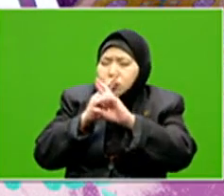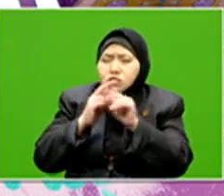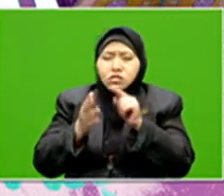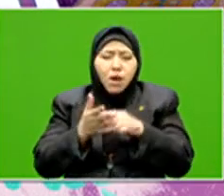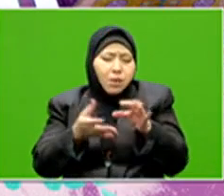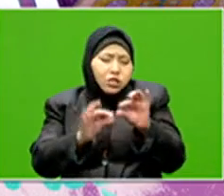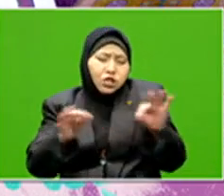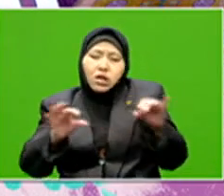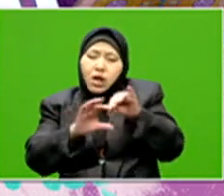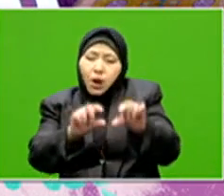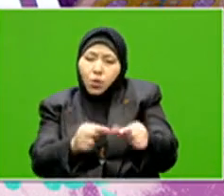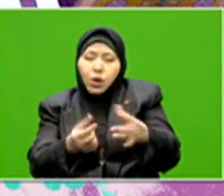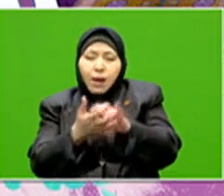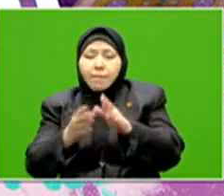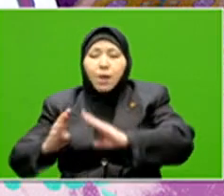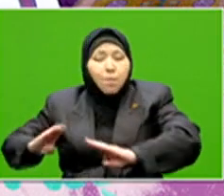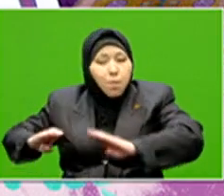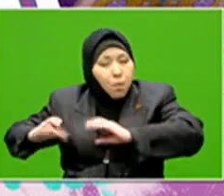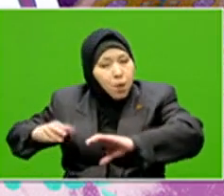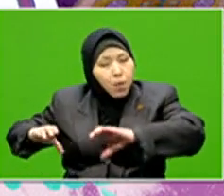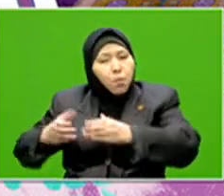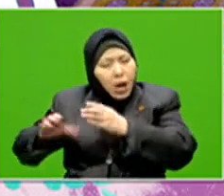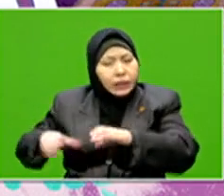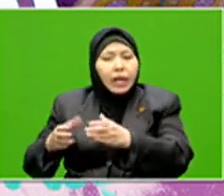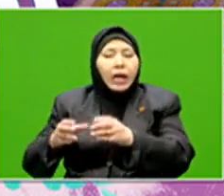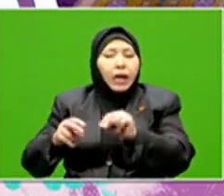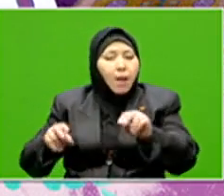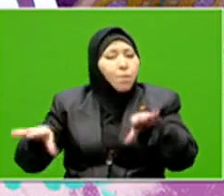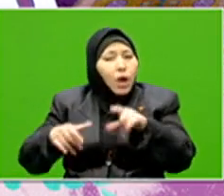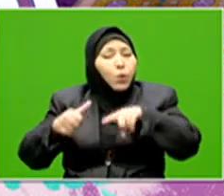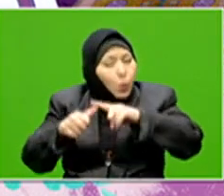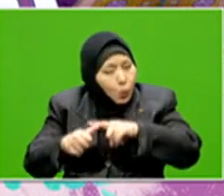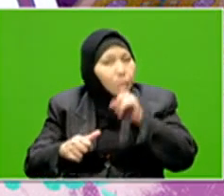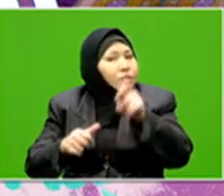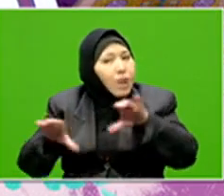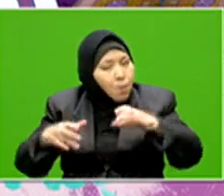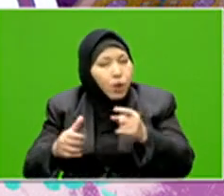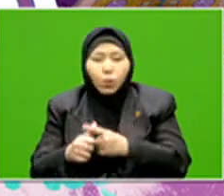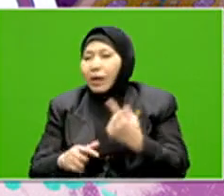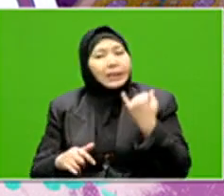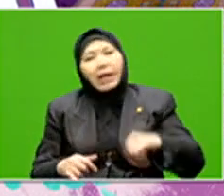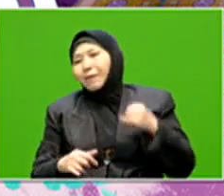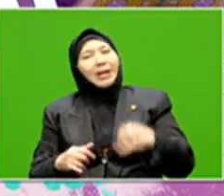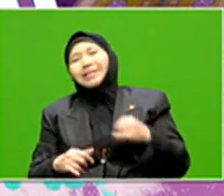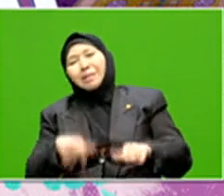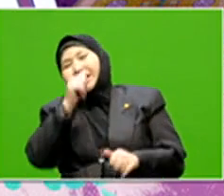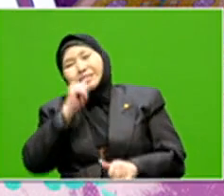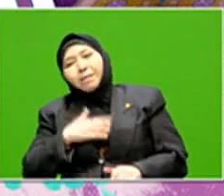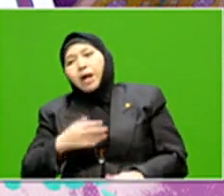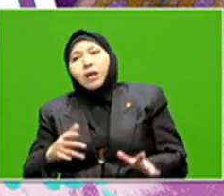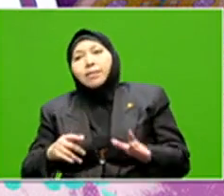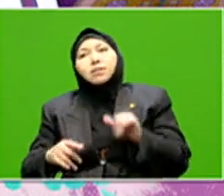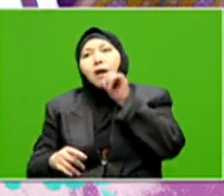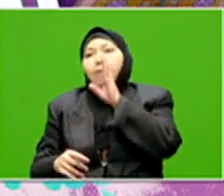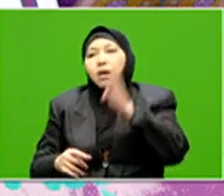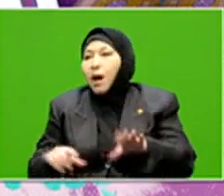itu perbuatan, ya, perbuatan. Jadi sila buat dahulu, ya. Pasal ada orang bila dia kata tak boleh sabar dah ni, kan, tapi tak gerak lagi pun. Kan,